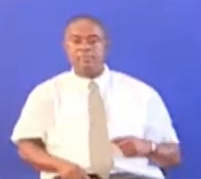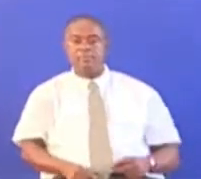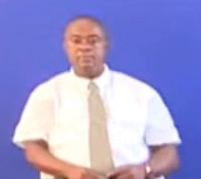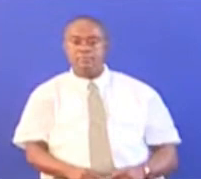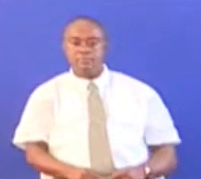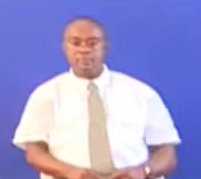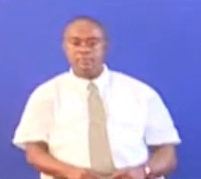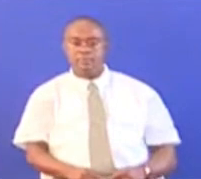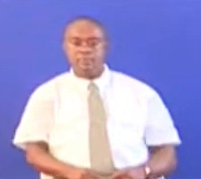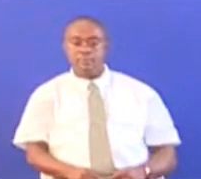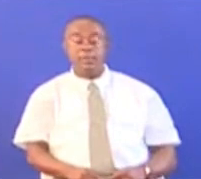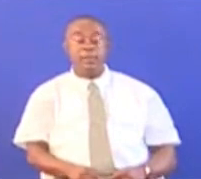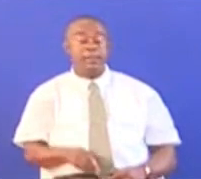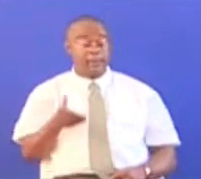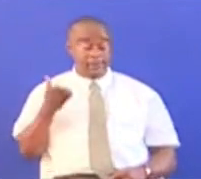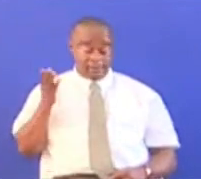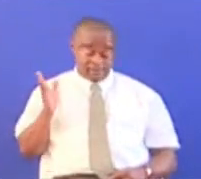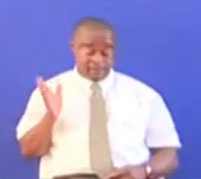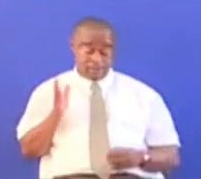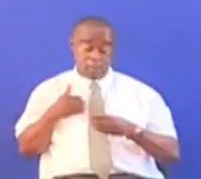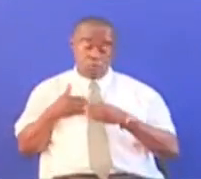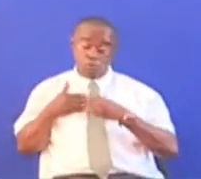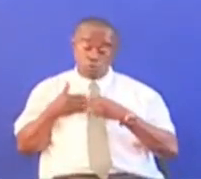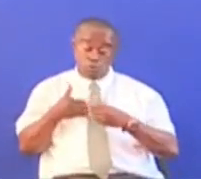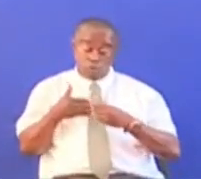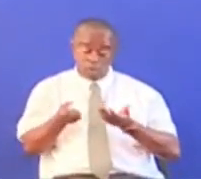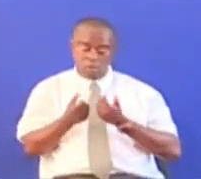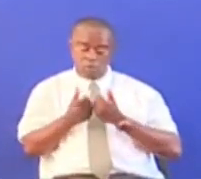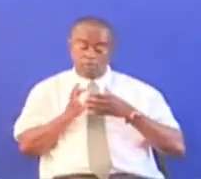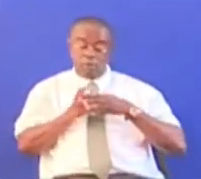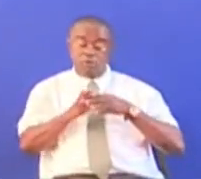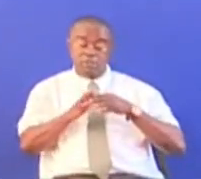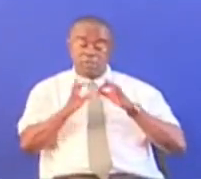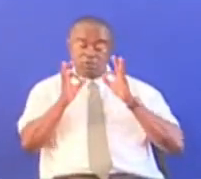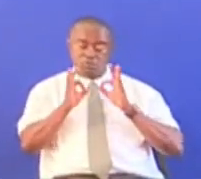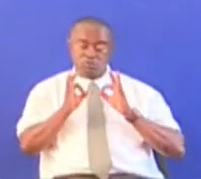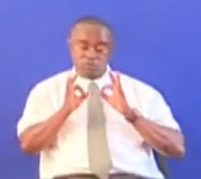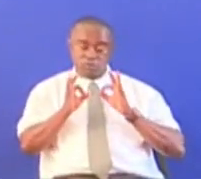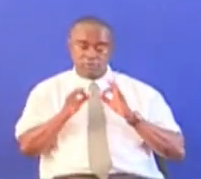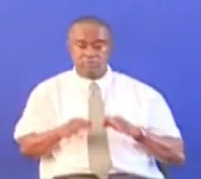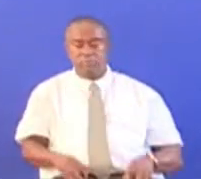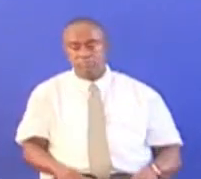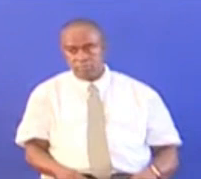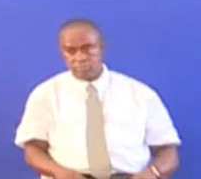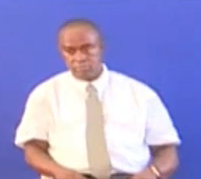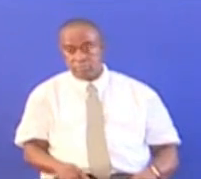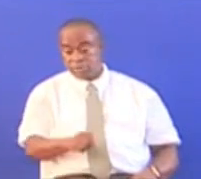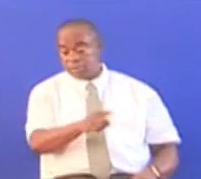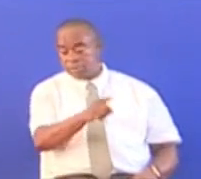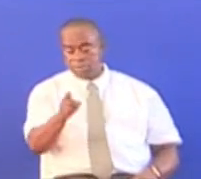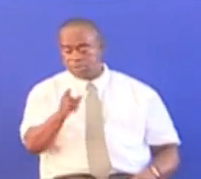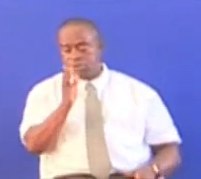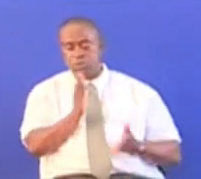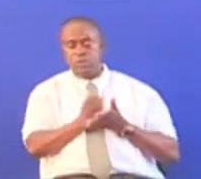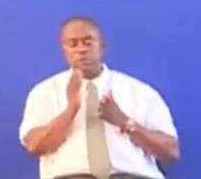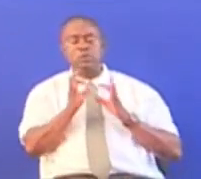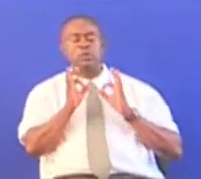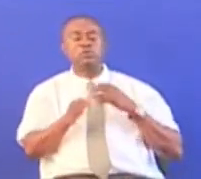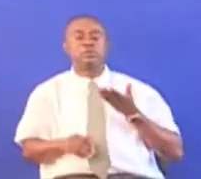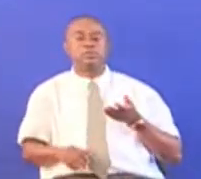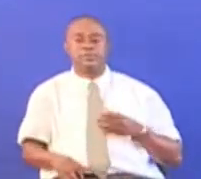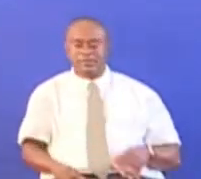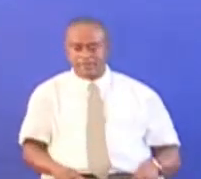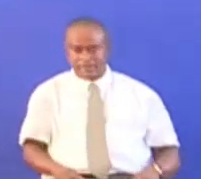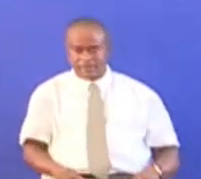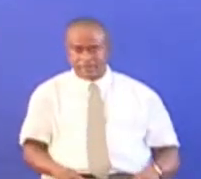na kuniongoza na kunipa ushirikiano wa hali na mali. Nyinyi ni vyuma kweli kweli,